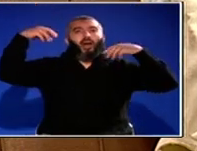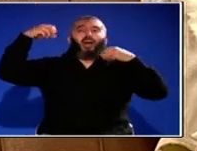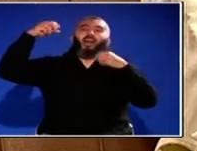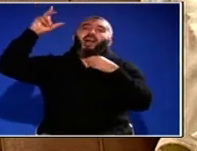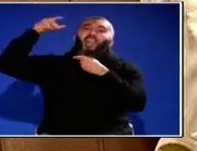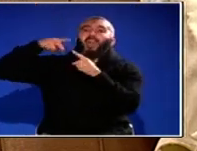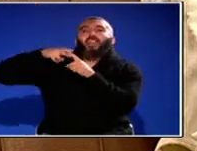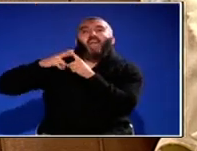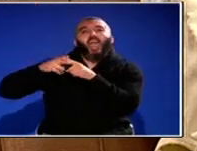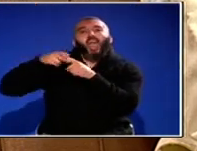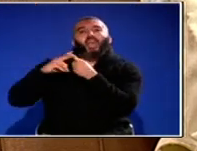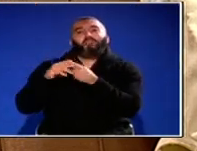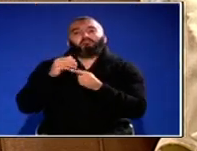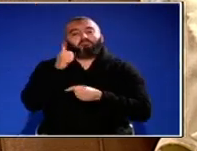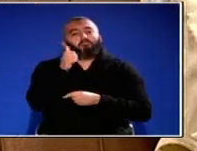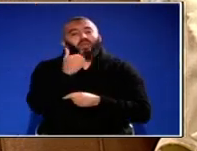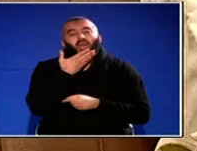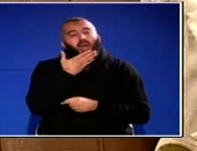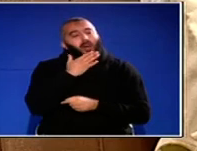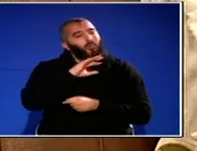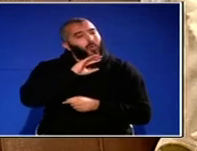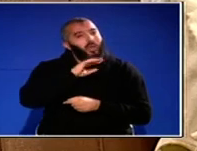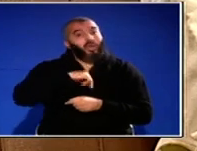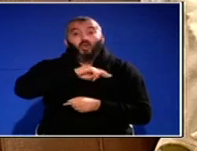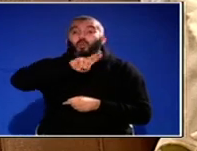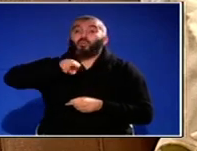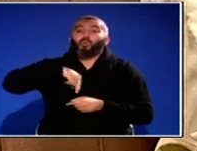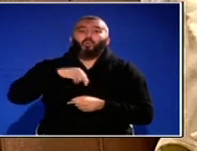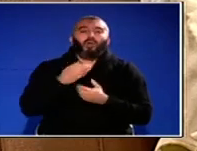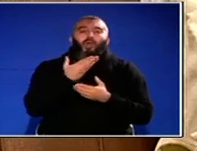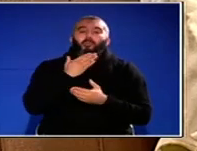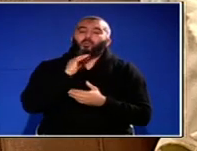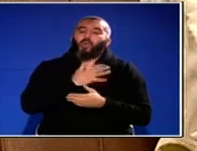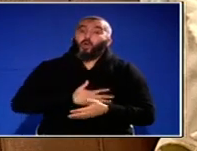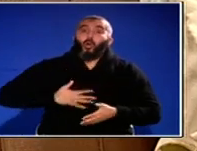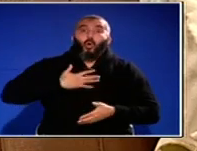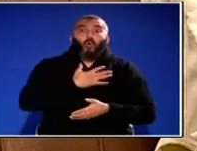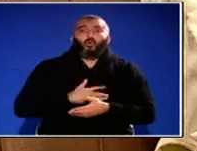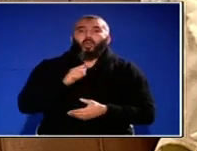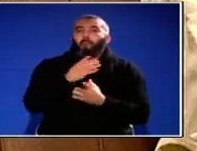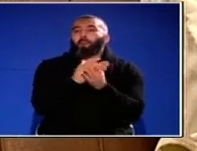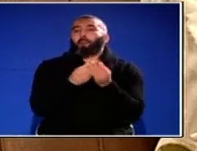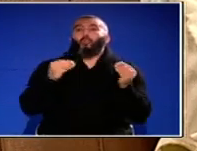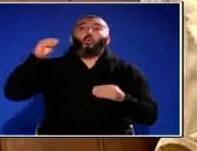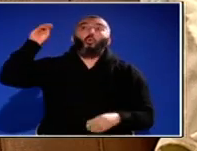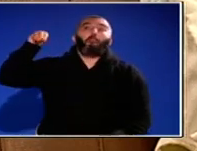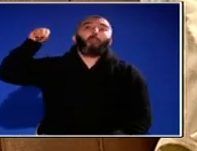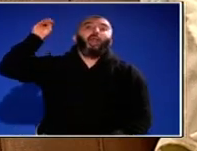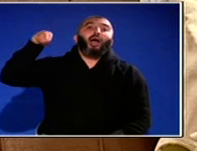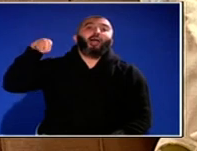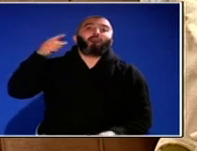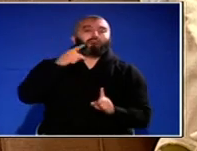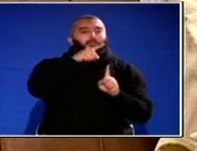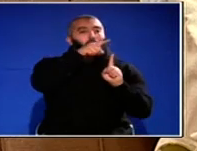وملؤه الخير. فلقد اجتمعت لنا ليس بركة واحدة، وإنما عدة بركات، بركات هذا الشهر